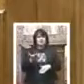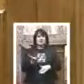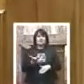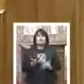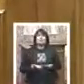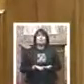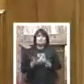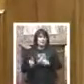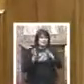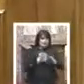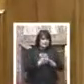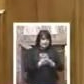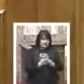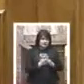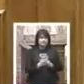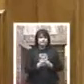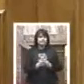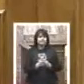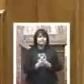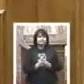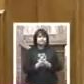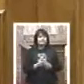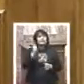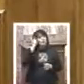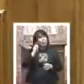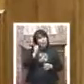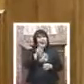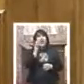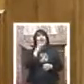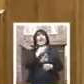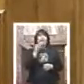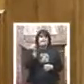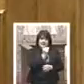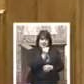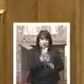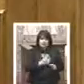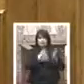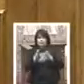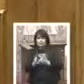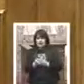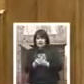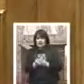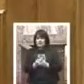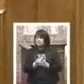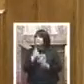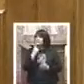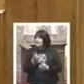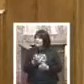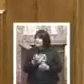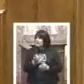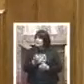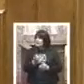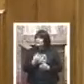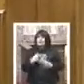γίνεται από τη μια μεριά να αναγνωρίζουμε όλοι το επίγον και από την άλλη να γκρεμίζουμε και να μην